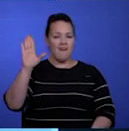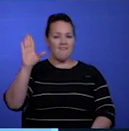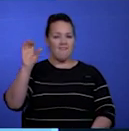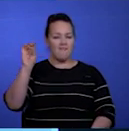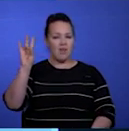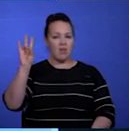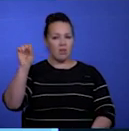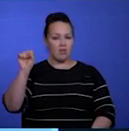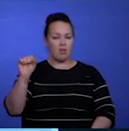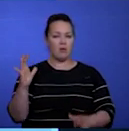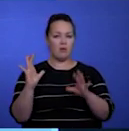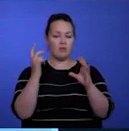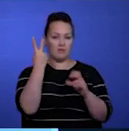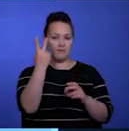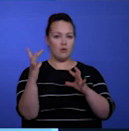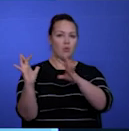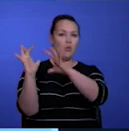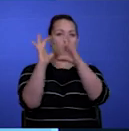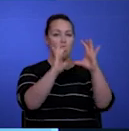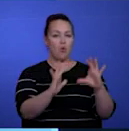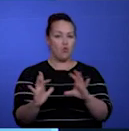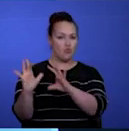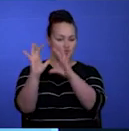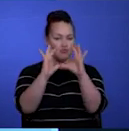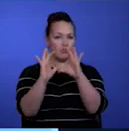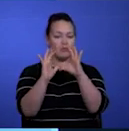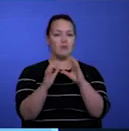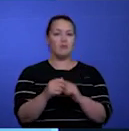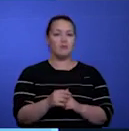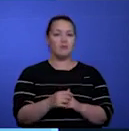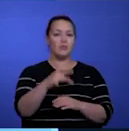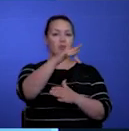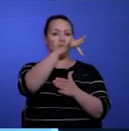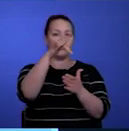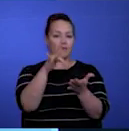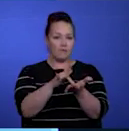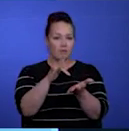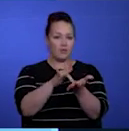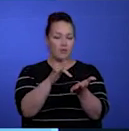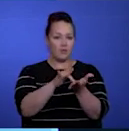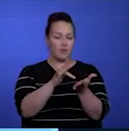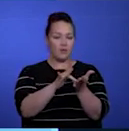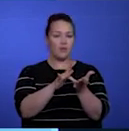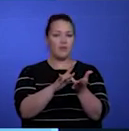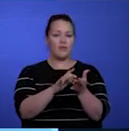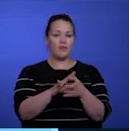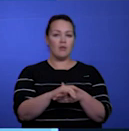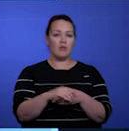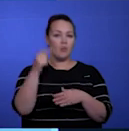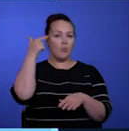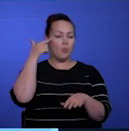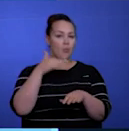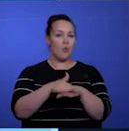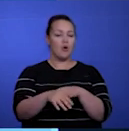пересечением в центре там у нас будет общая часть этих двух понятий и давайте